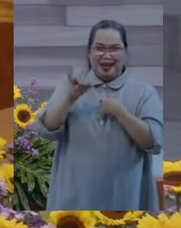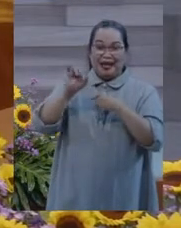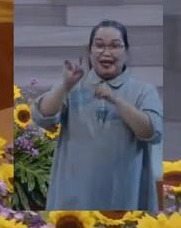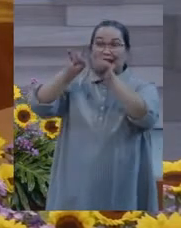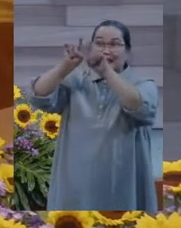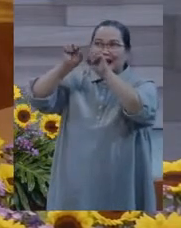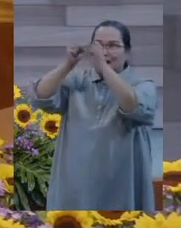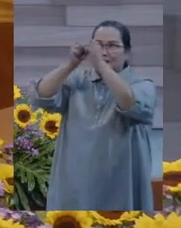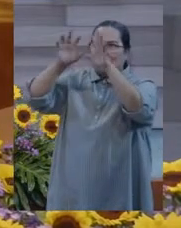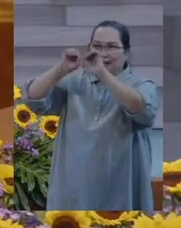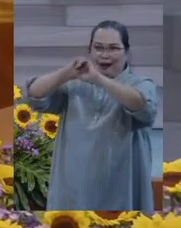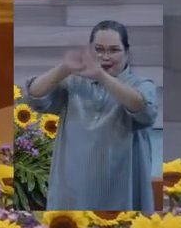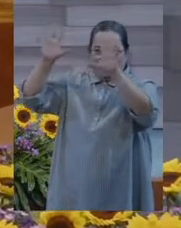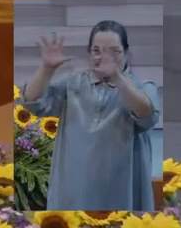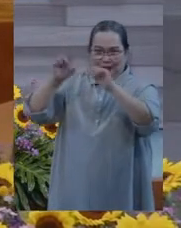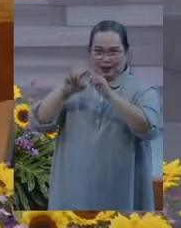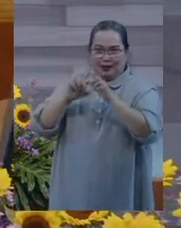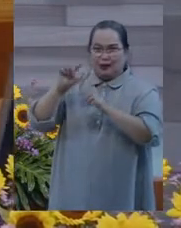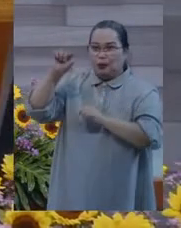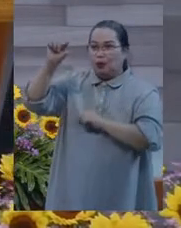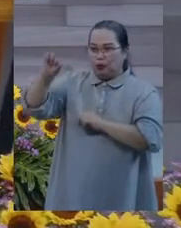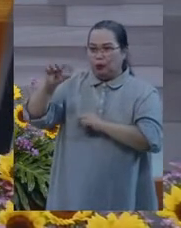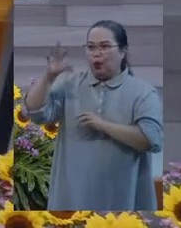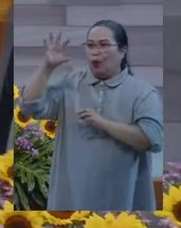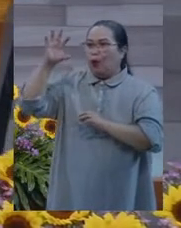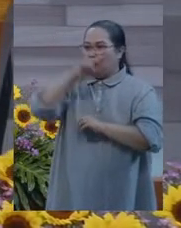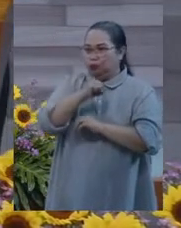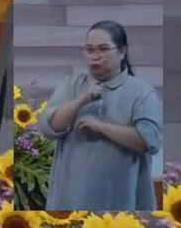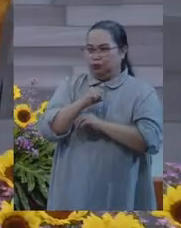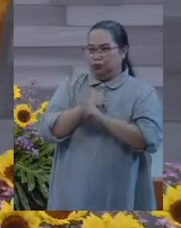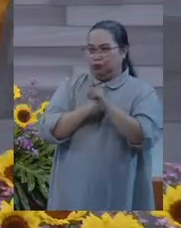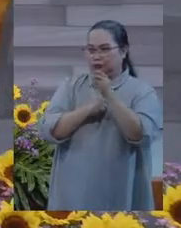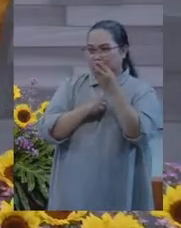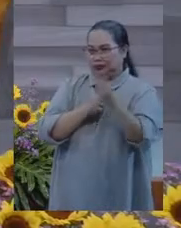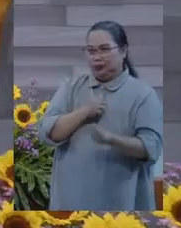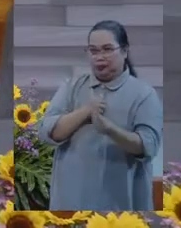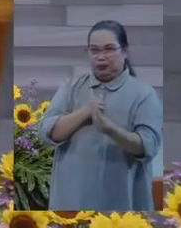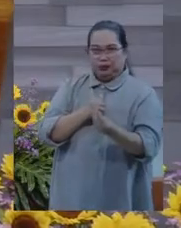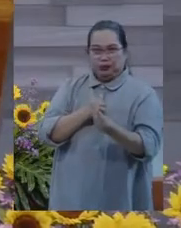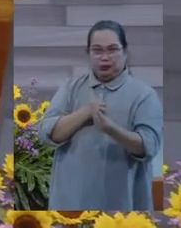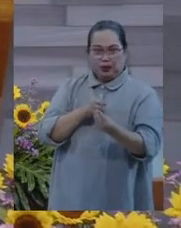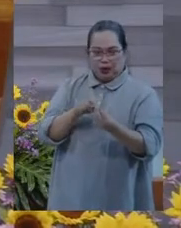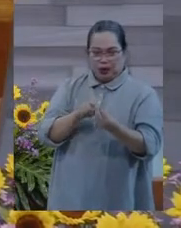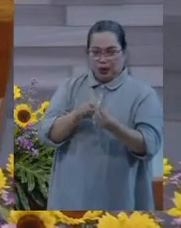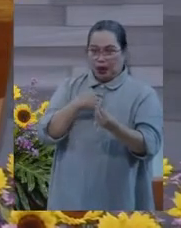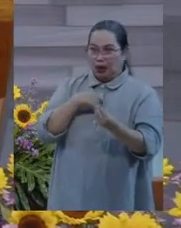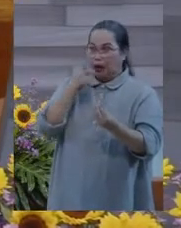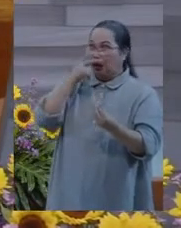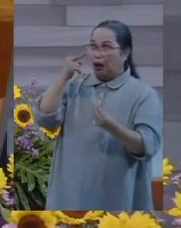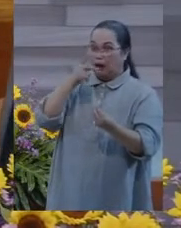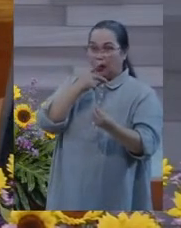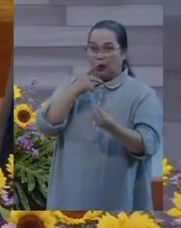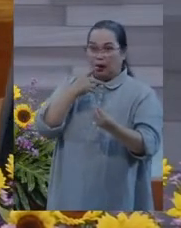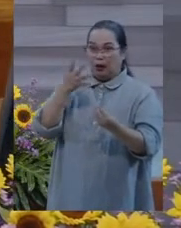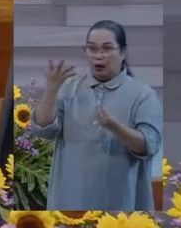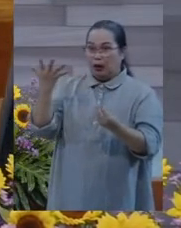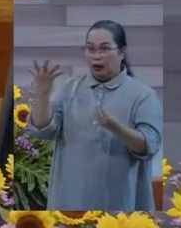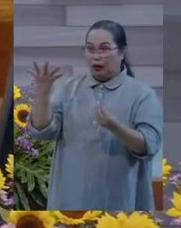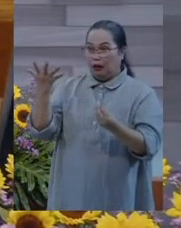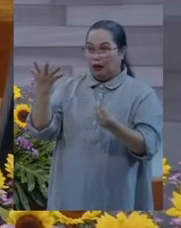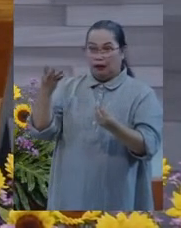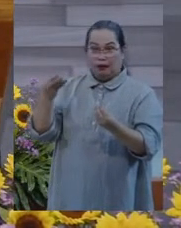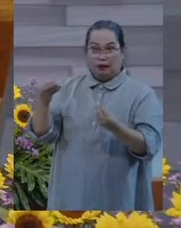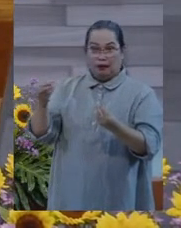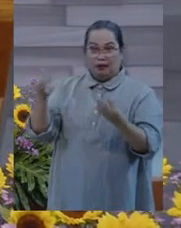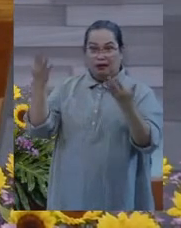Between walang ningning, pero saglit lang. Tapos nawawala na, nilalamon na